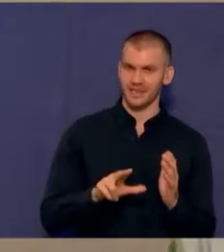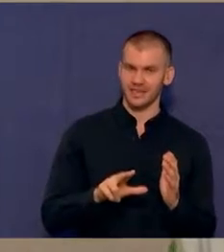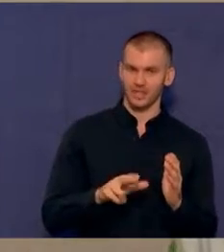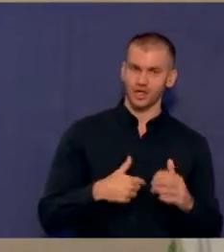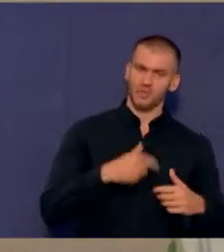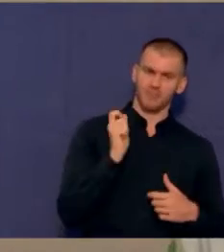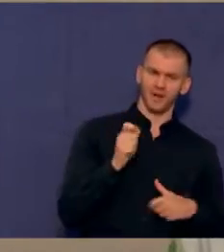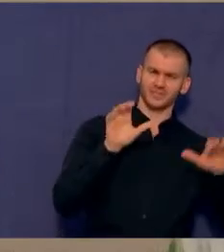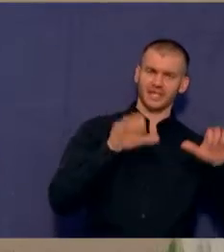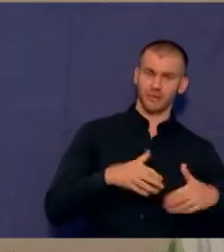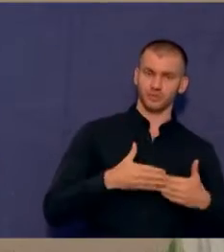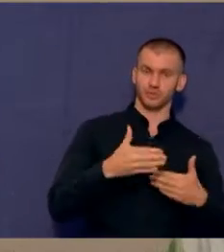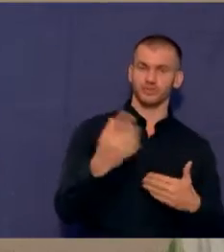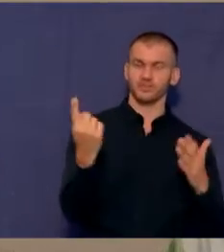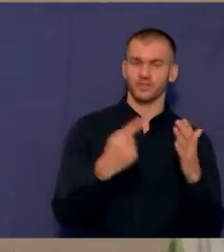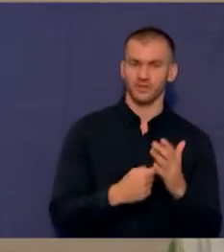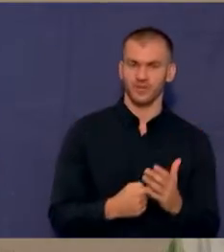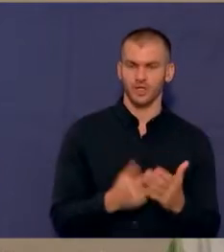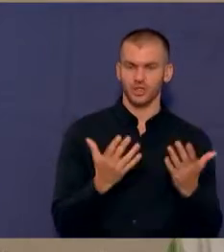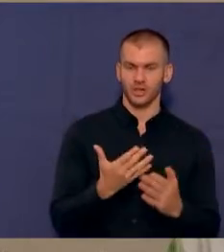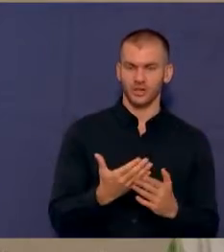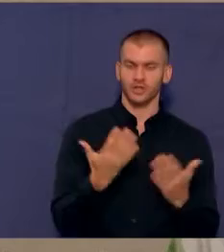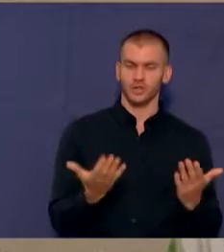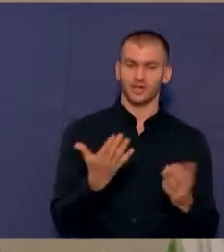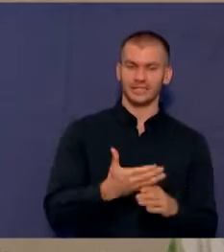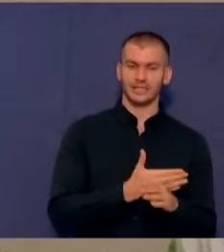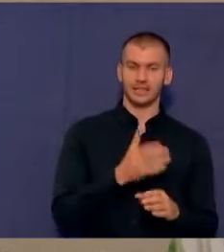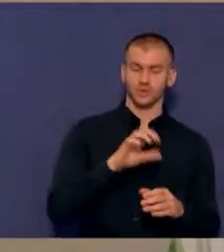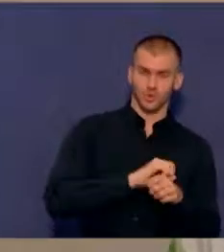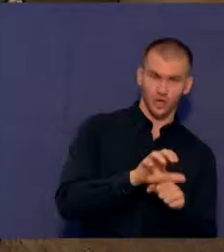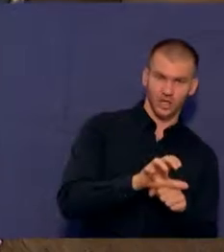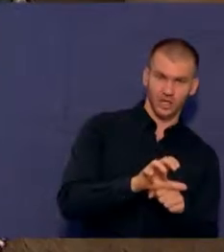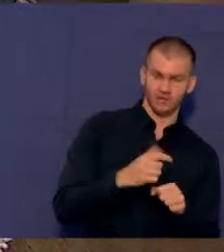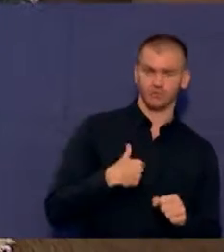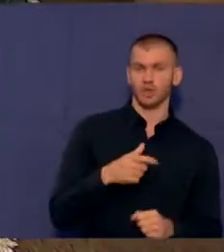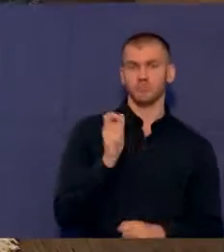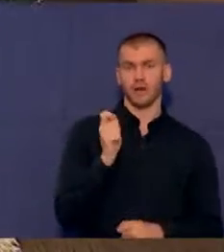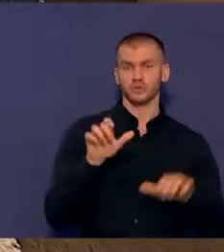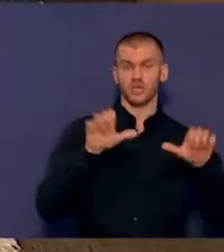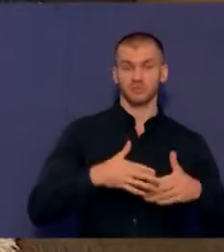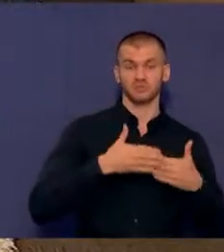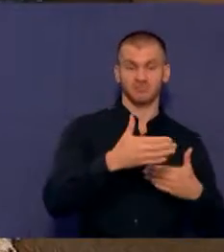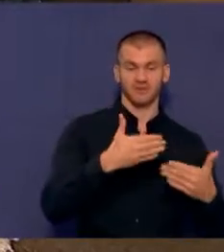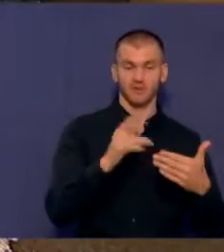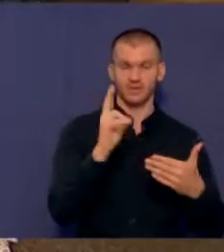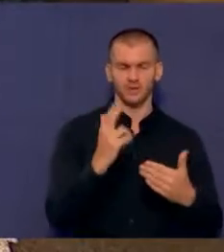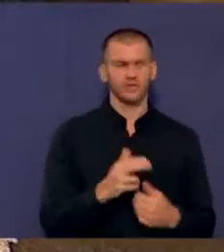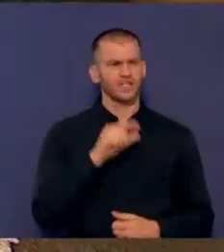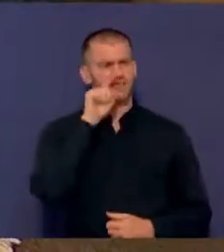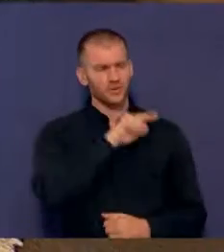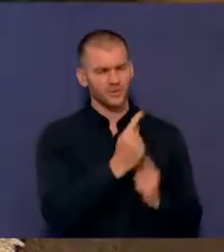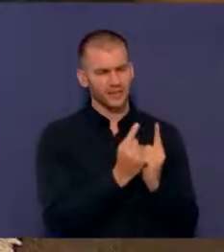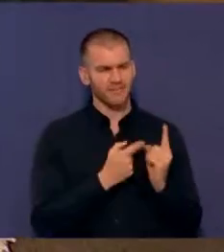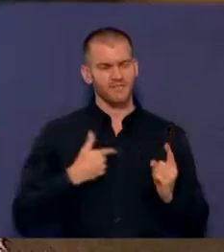mitt break, kan man väl säga. Som kom dagen innan corona. Så det är crazy faktiskt. Ja, men alltså, för det är ändå, vi träffades ju förra året